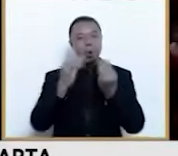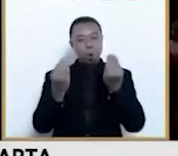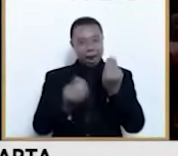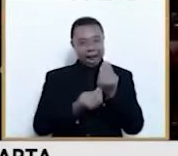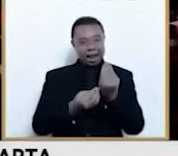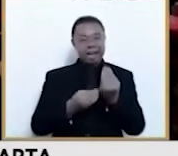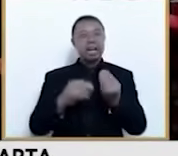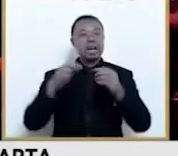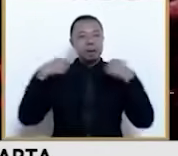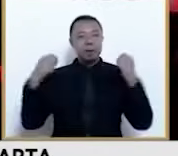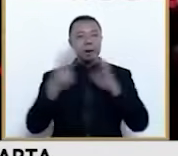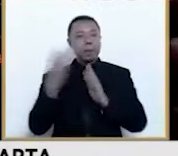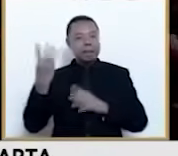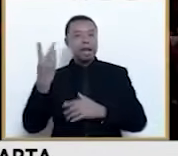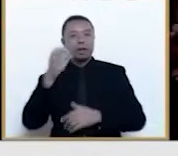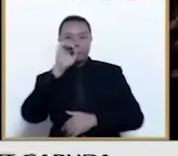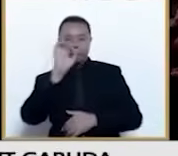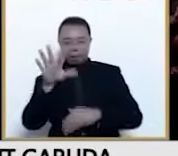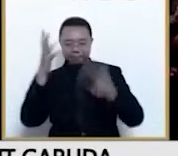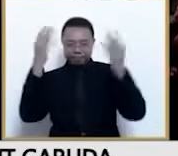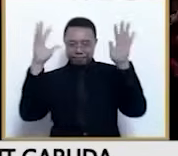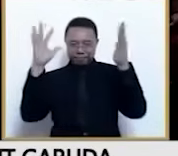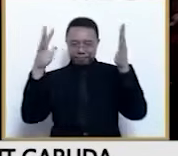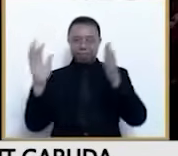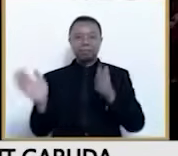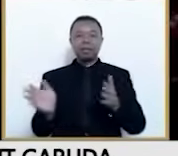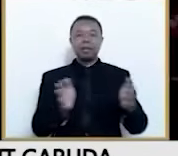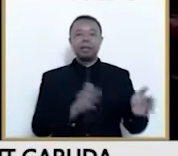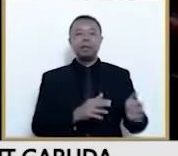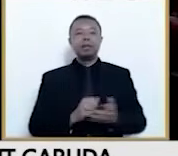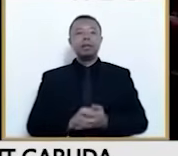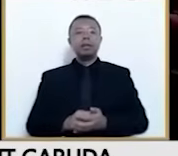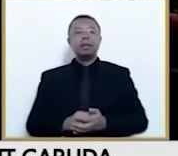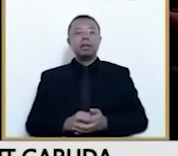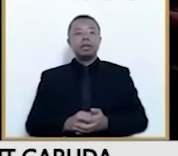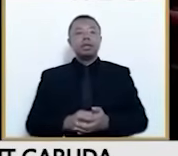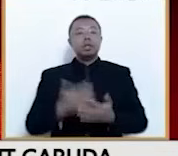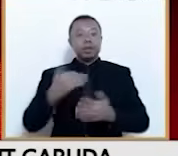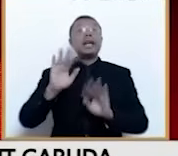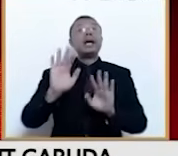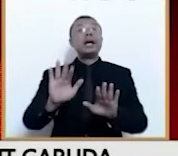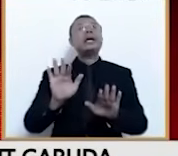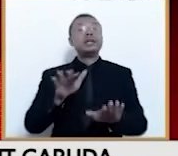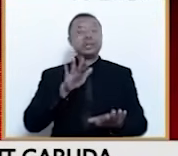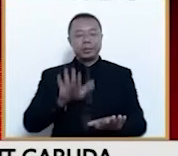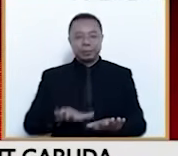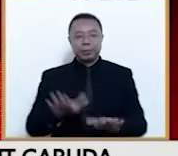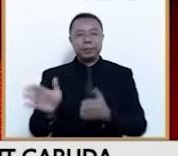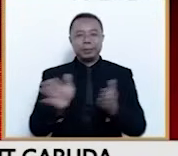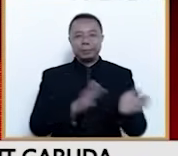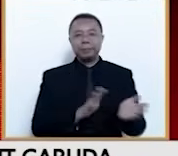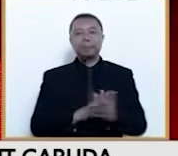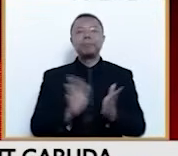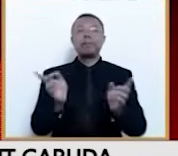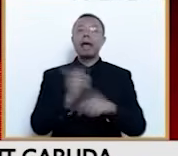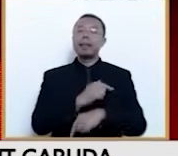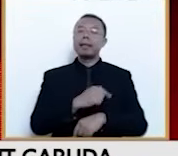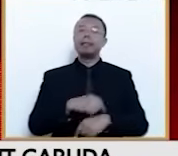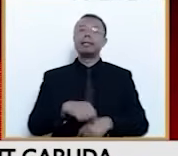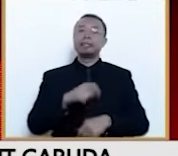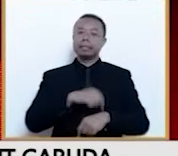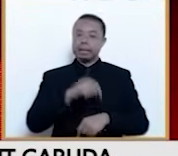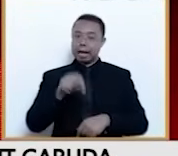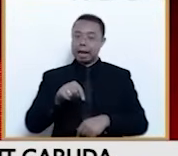nomor 3 yang telah memberikan jawaban. Baik, sudah cukup, cukup. Baik, kita akan beralih